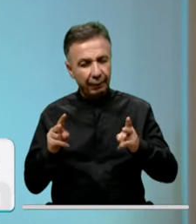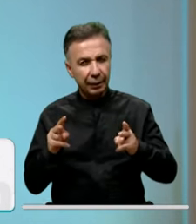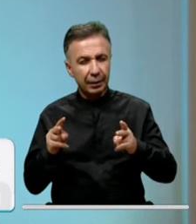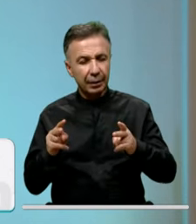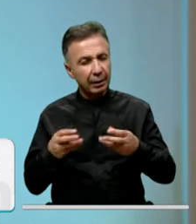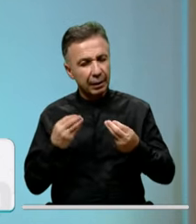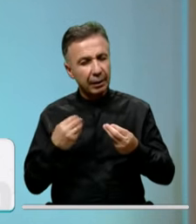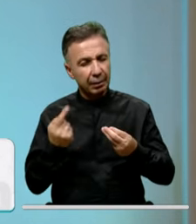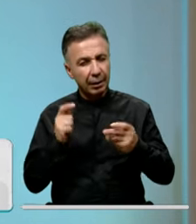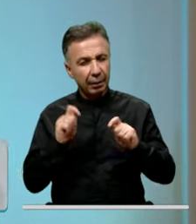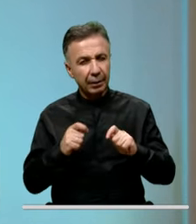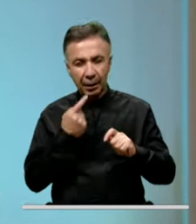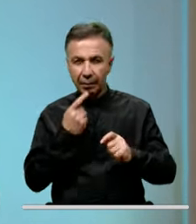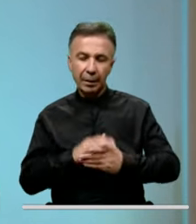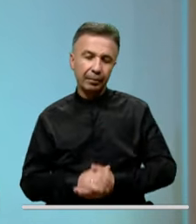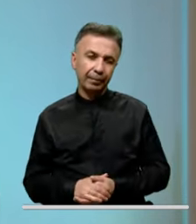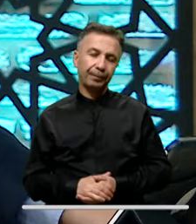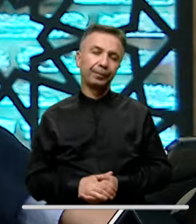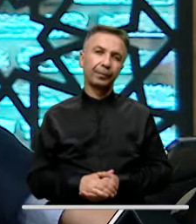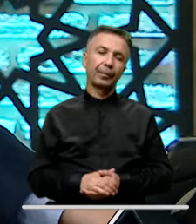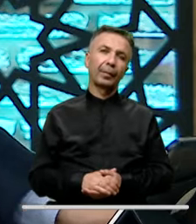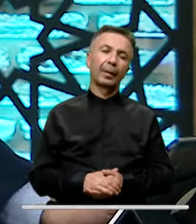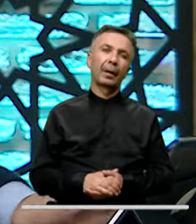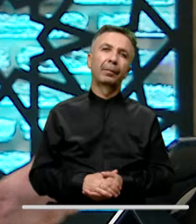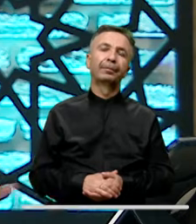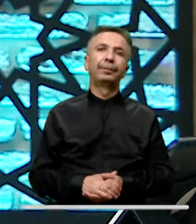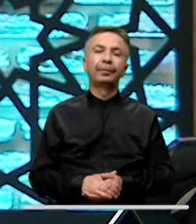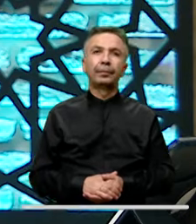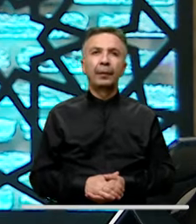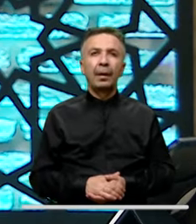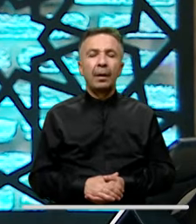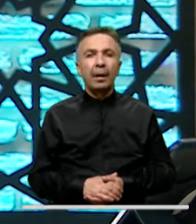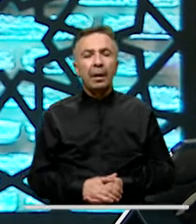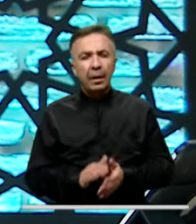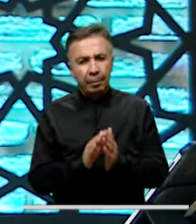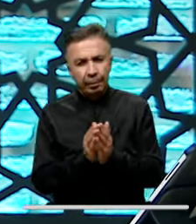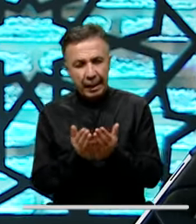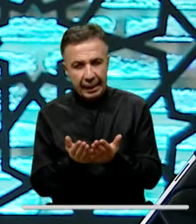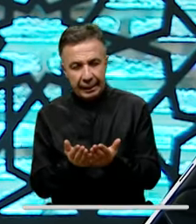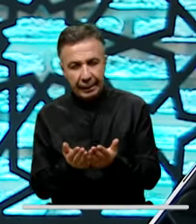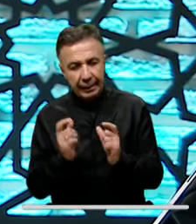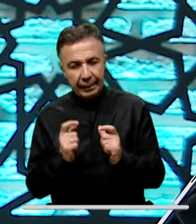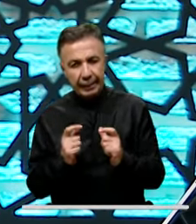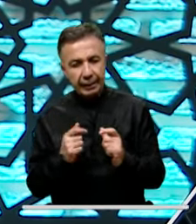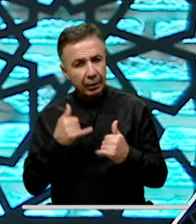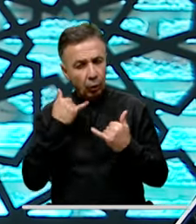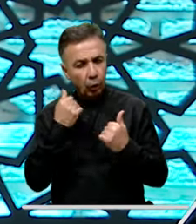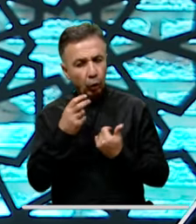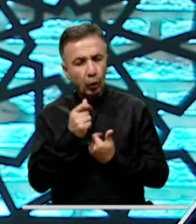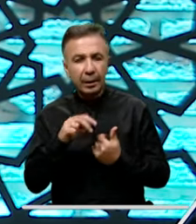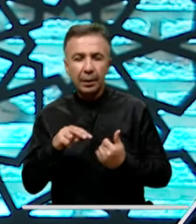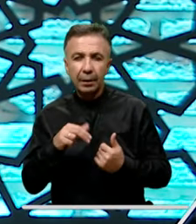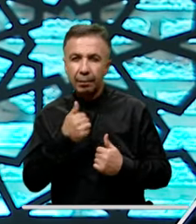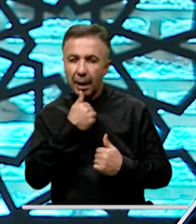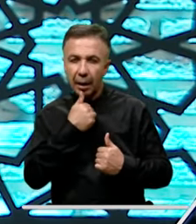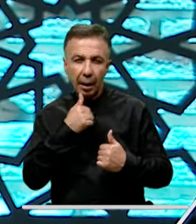şey yaptıklarını söyleyebilirim. Allah kabul etsin, mekanı cennet olsun. Mersin'den bir telefonumuz var efendim. Ümit Bey hattımızdaymış.